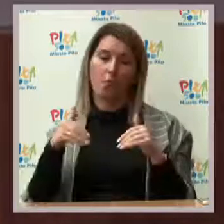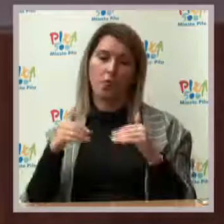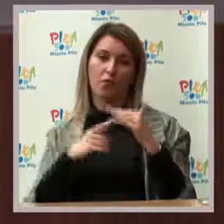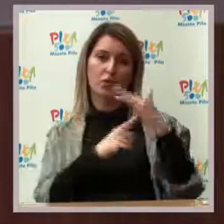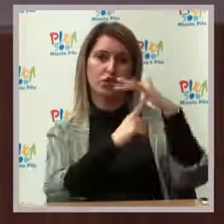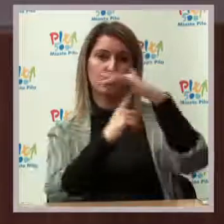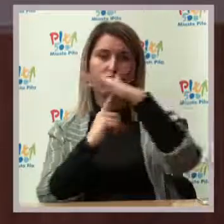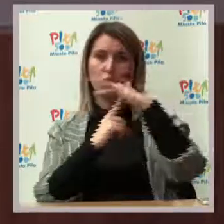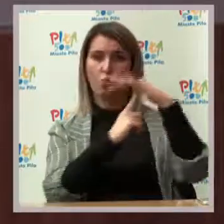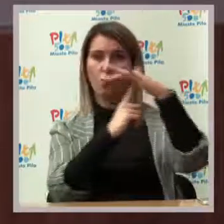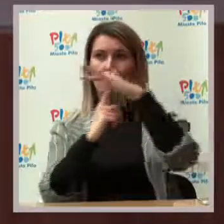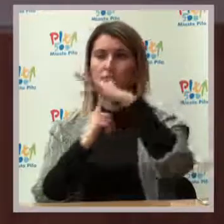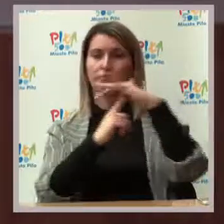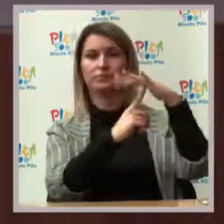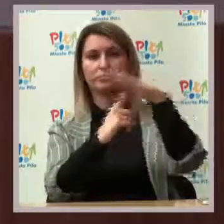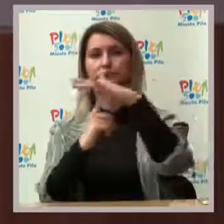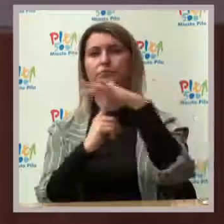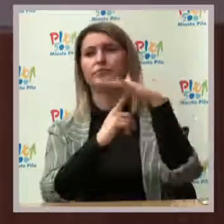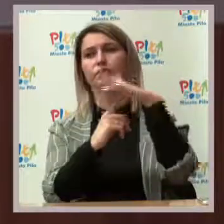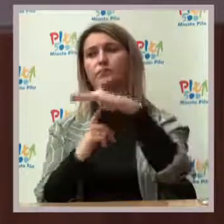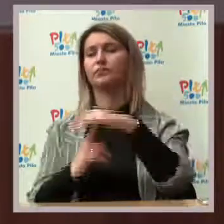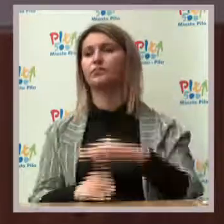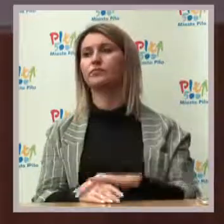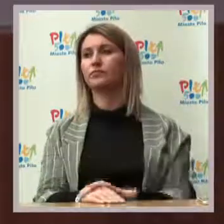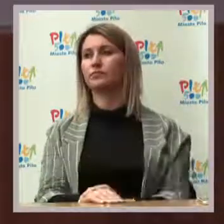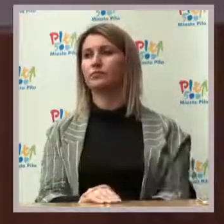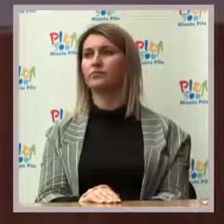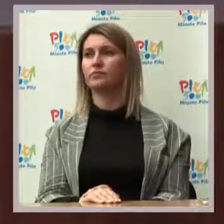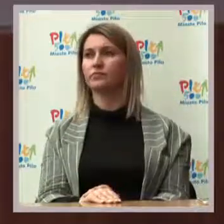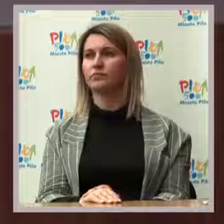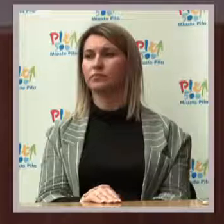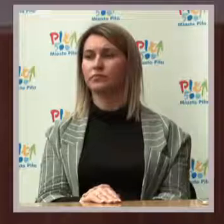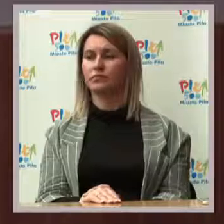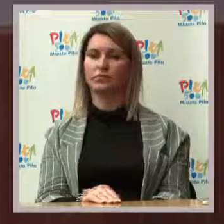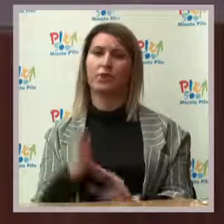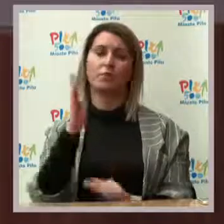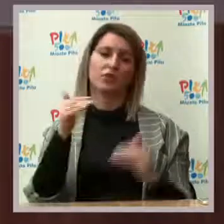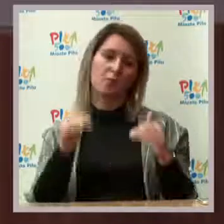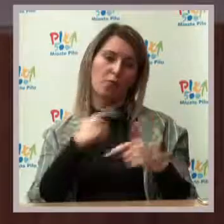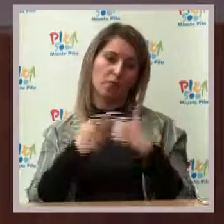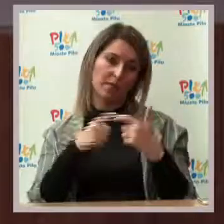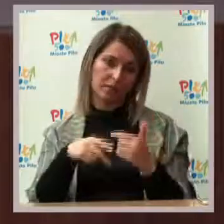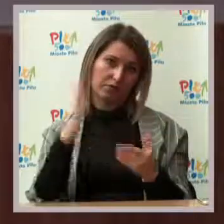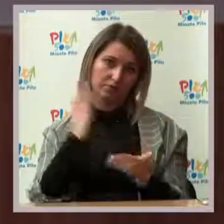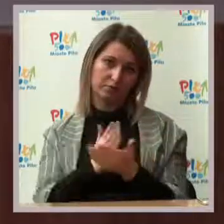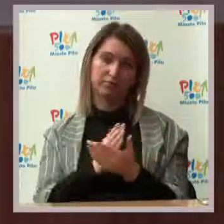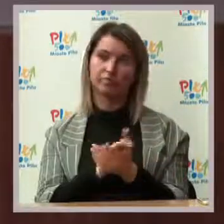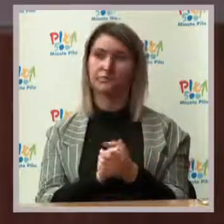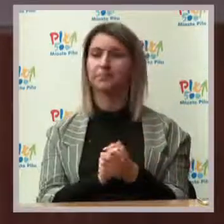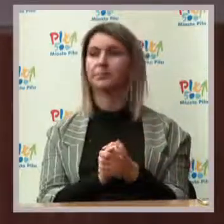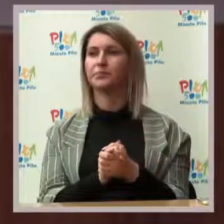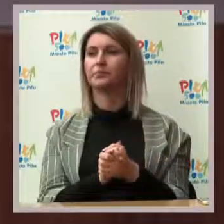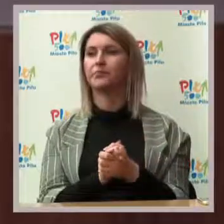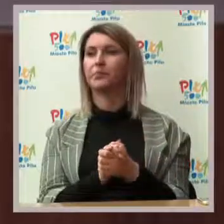śmigłowiec znajdzie swoje miejsce i będzie szansa na stworzenie takiej stałej bazy, więc będziemy